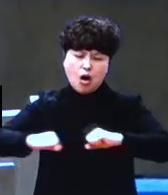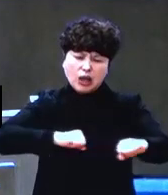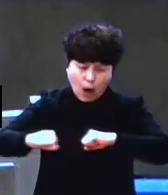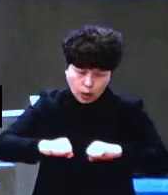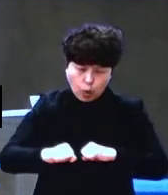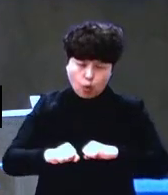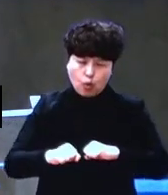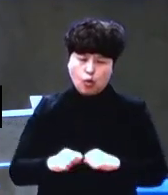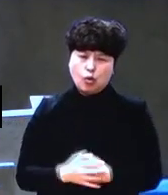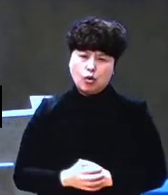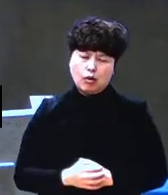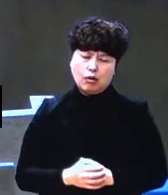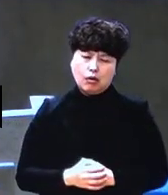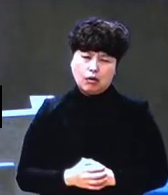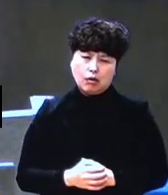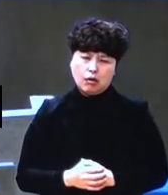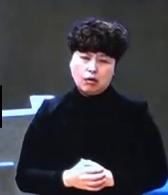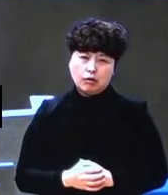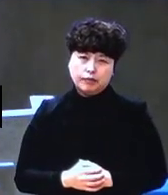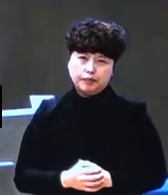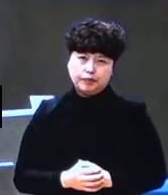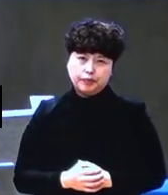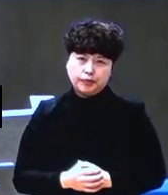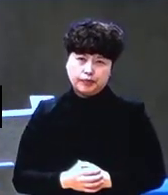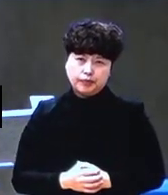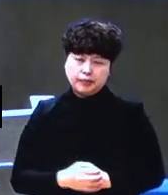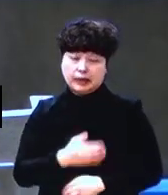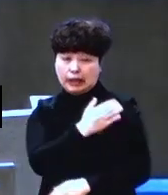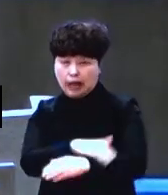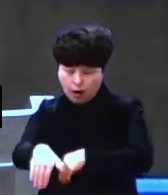의정활동에 소홀했던 동료 의원들이